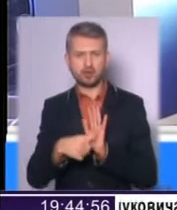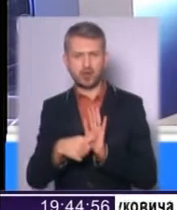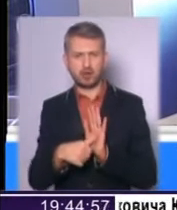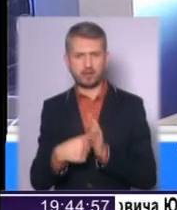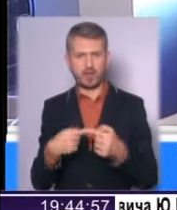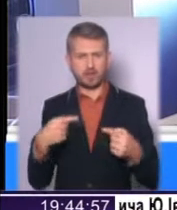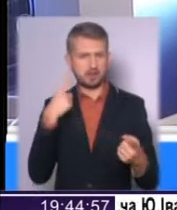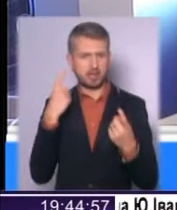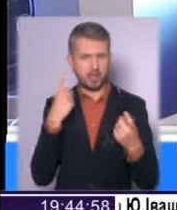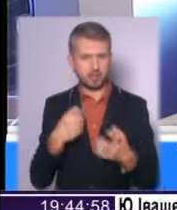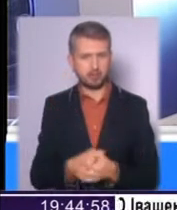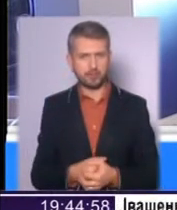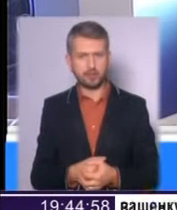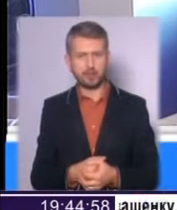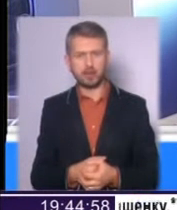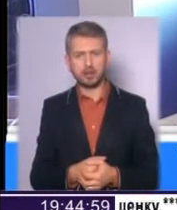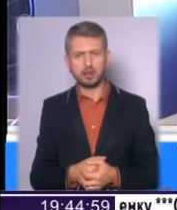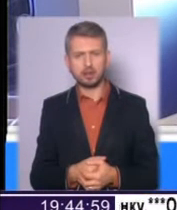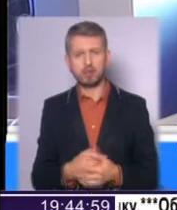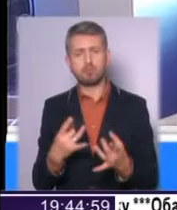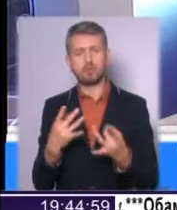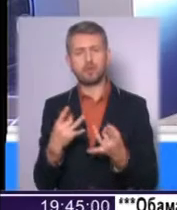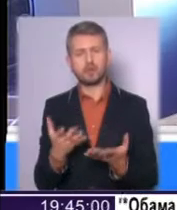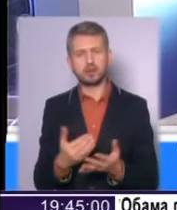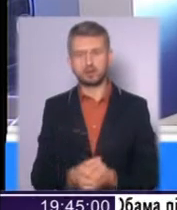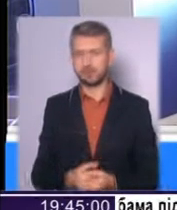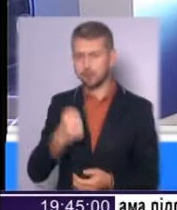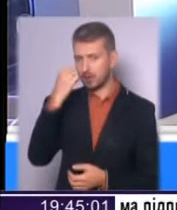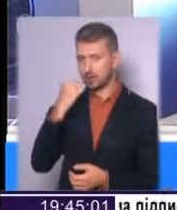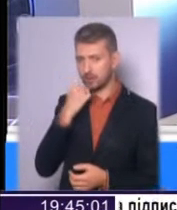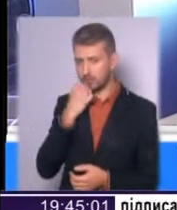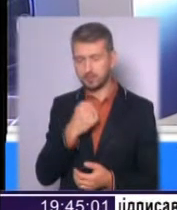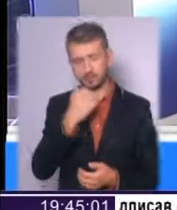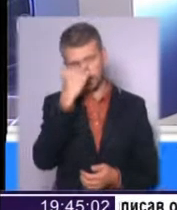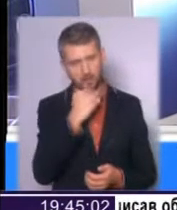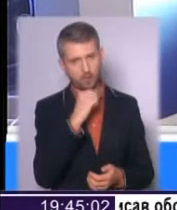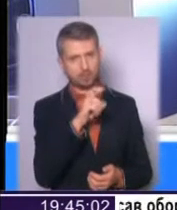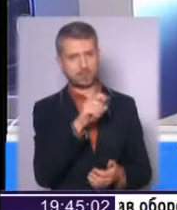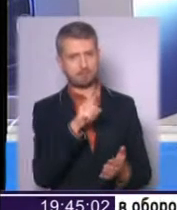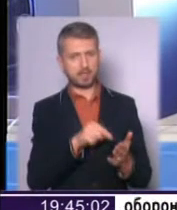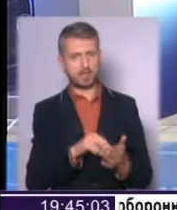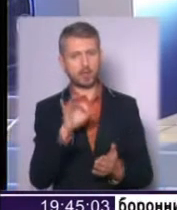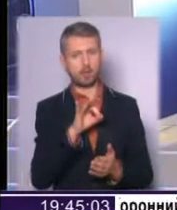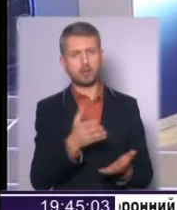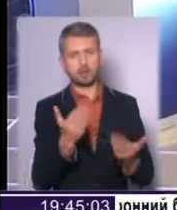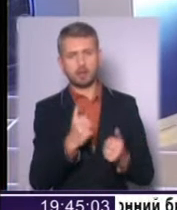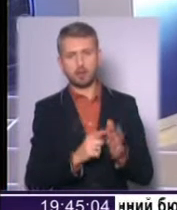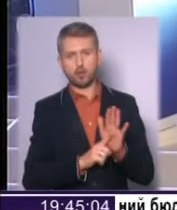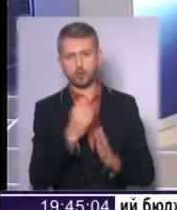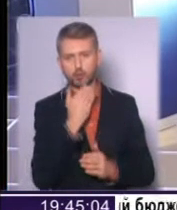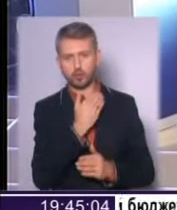України. Ви не оскаржували результати попередніх парламентських виборів. Ви знаєте, що вони були сфальсифіковані. Ви сьогодні